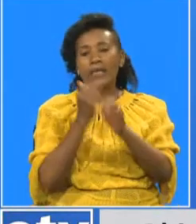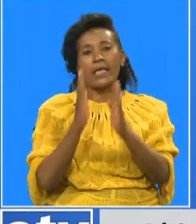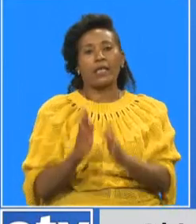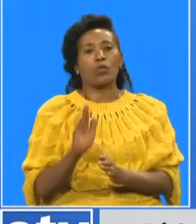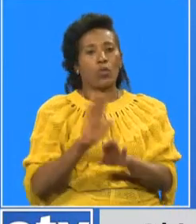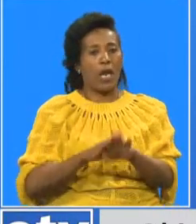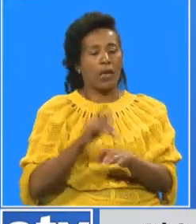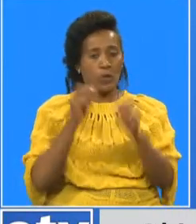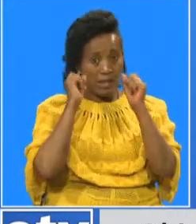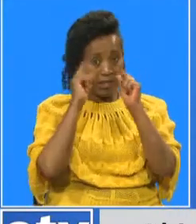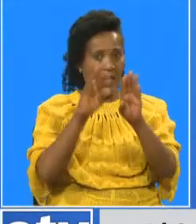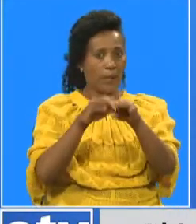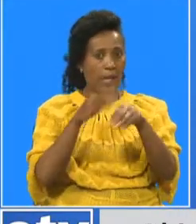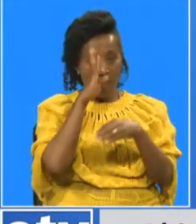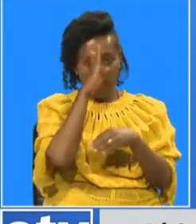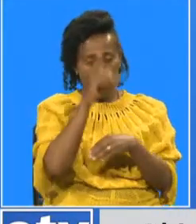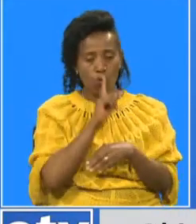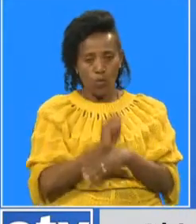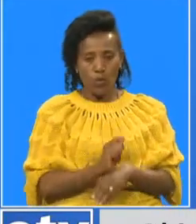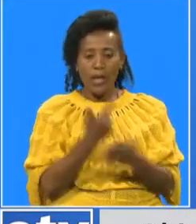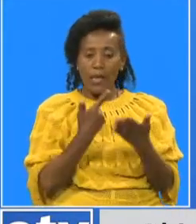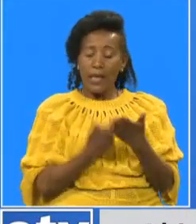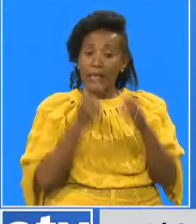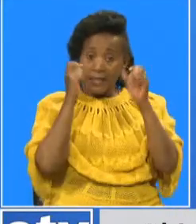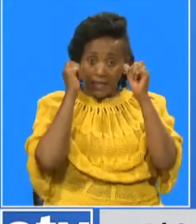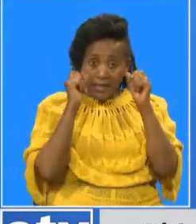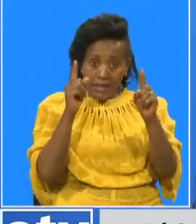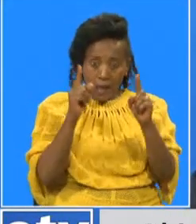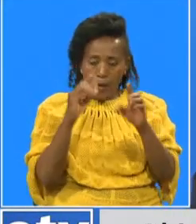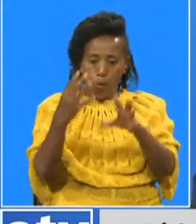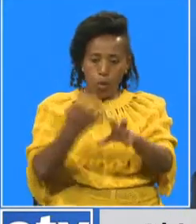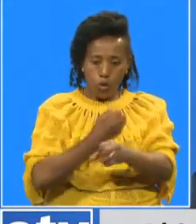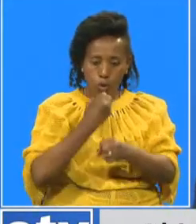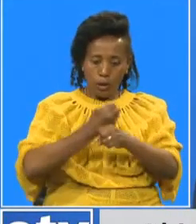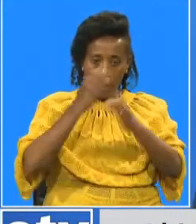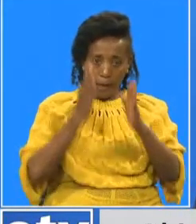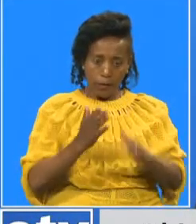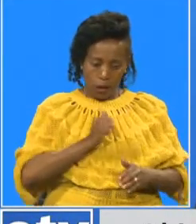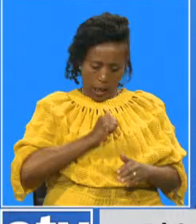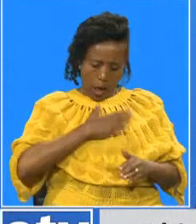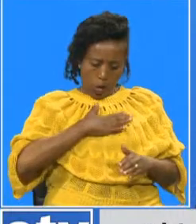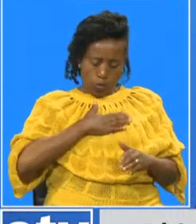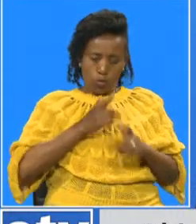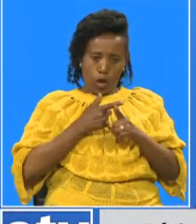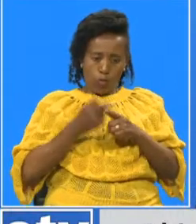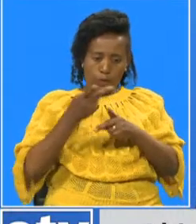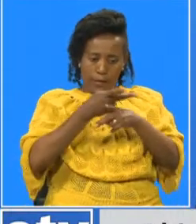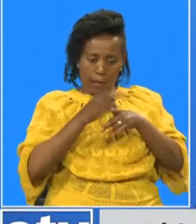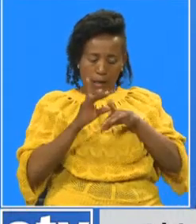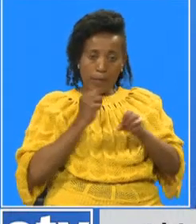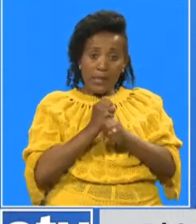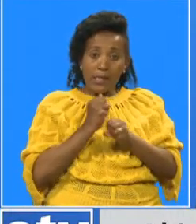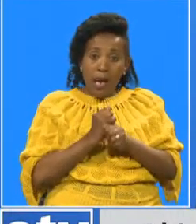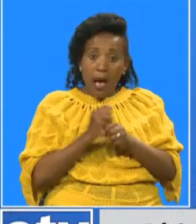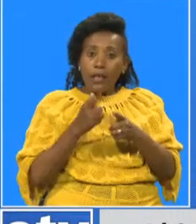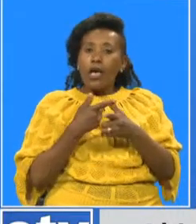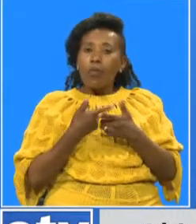ላይ ነው፣ ግንዛቤ የመፍጠሩ። ይህንን ግንዛቤ ወስዶ ሰራተኛ ደግሞ በራሱ ደግሞ ጥንቃቄ የማድረግ ስራ